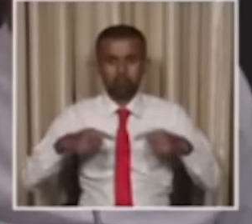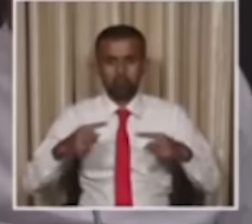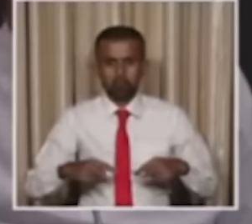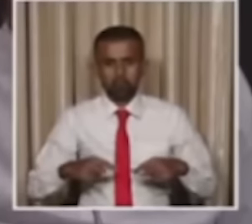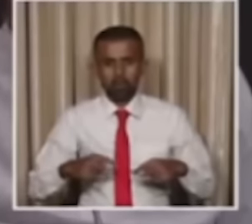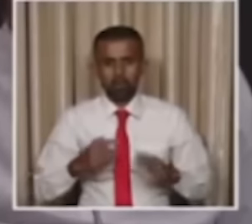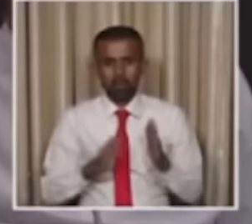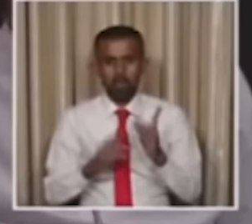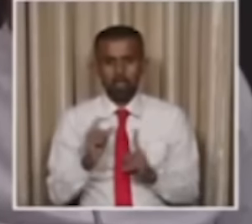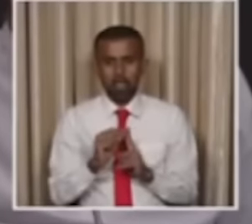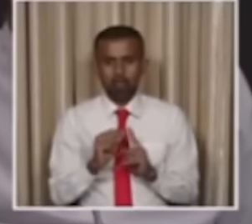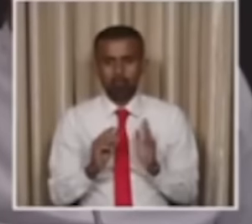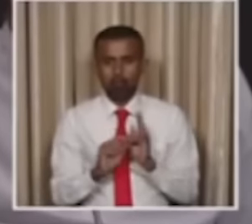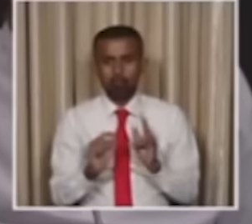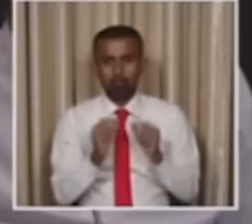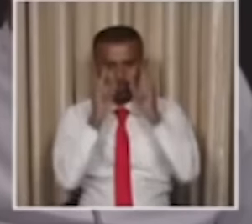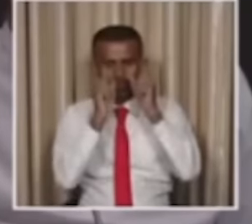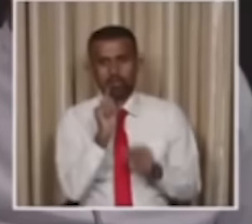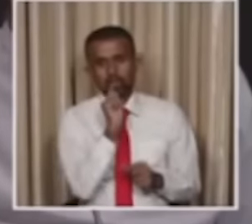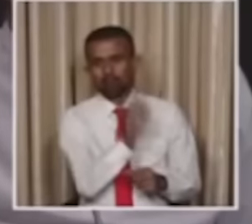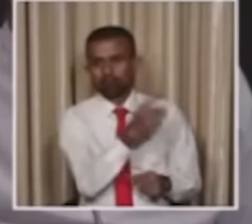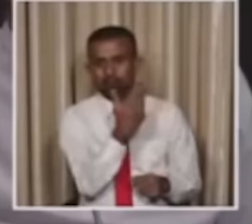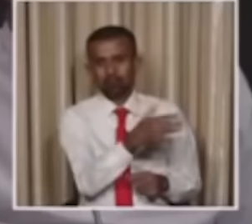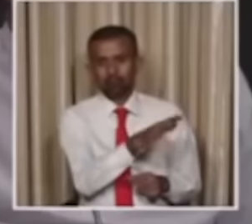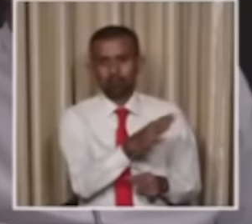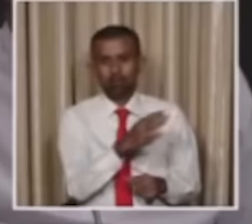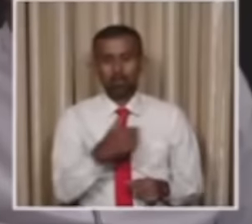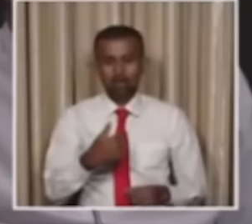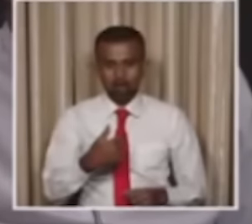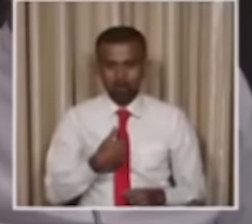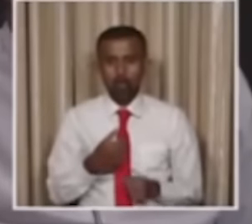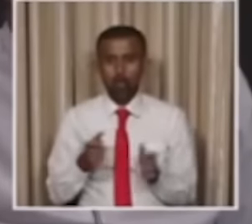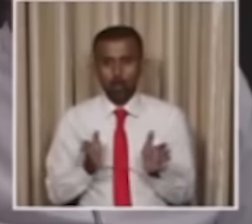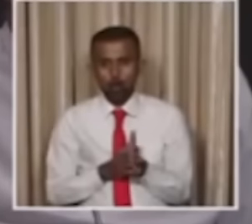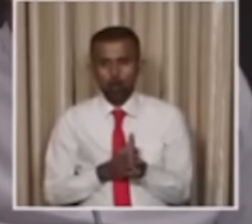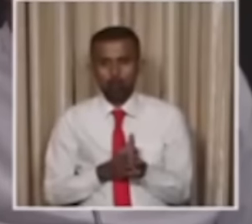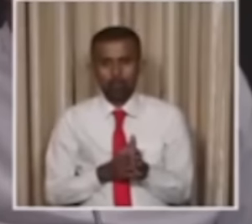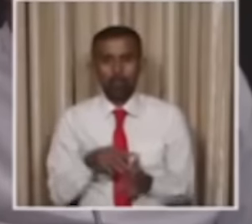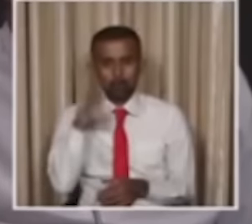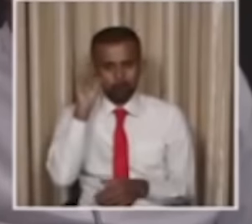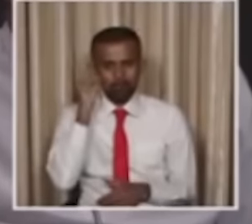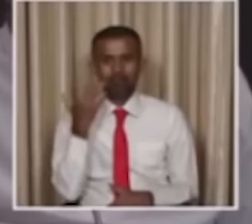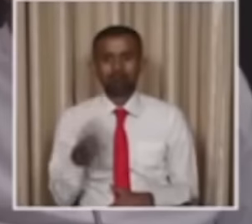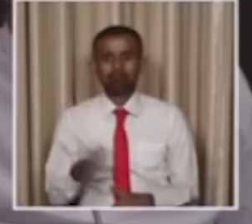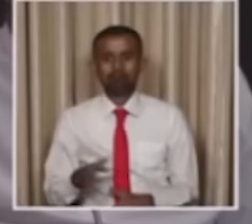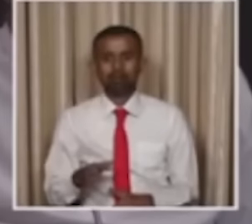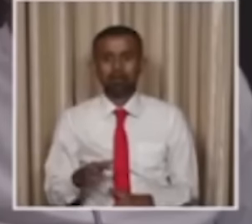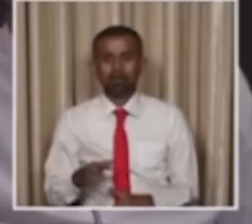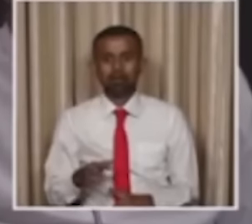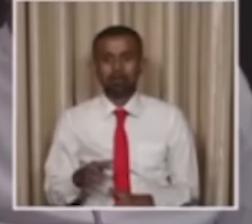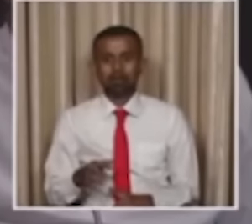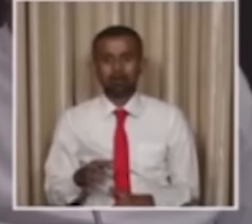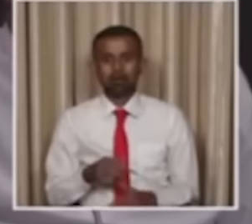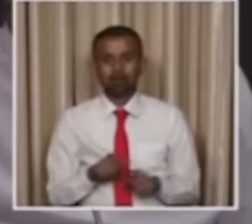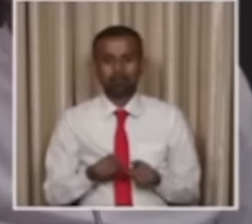අපි අමාත්‍ය මණ්ඩලය දැනුවත් කරලා තියෙනවායි කියලා අපේ කමිටුවේ එතුමා පිළිගත්තා. ඉතින් එහෙම